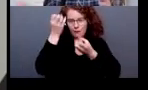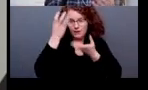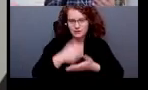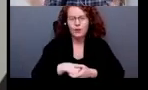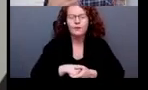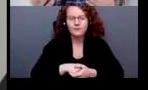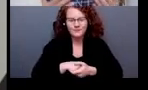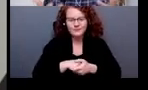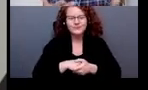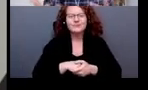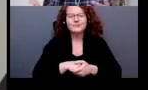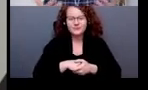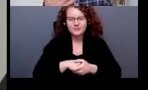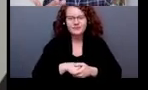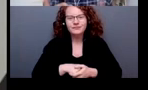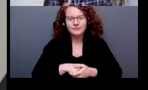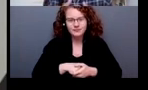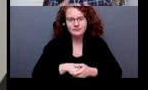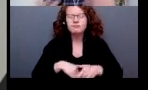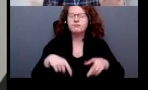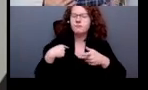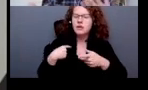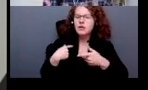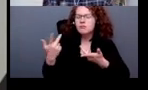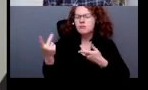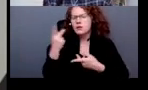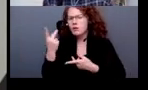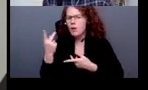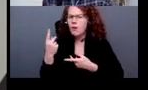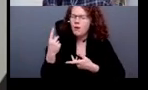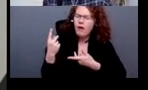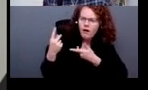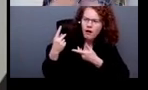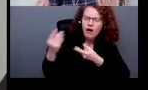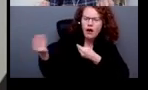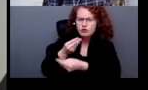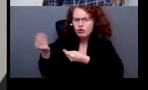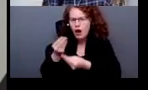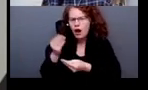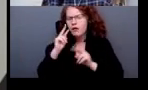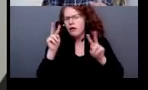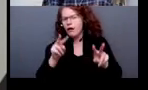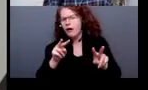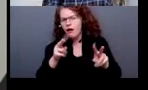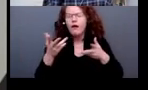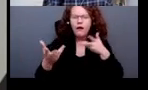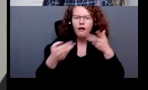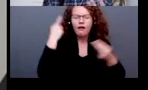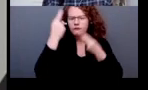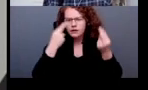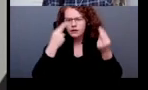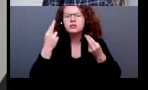nous permettait également de discuter du coup entre nous, d'avoir justement un regard un peu plus